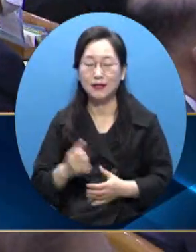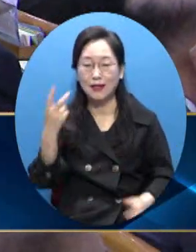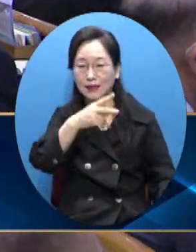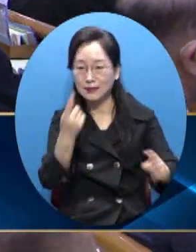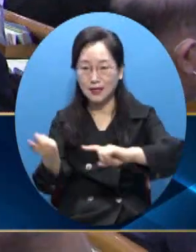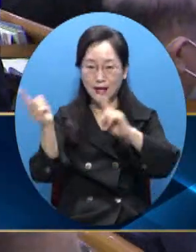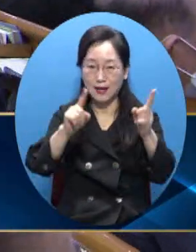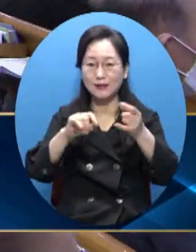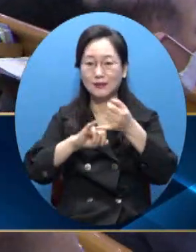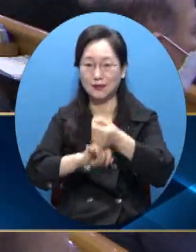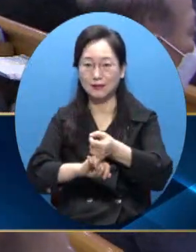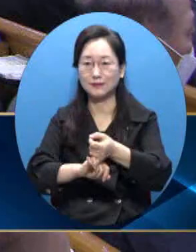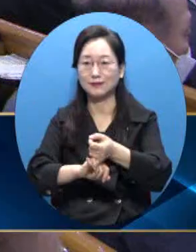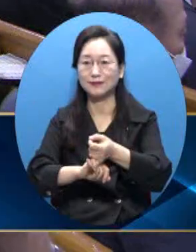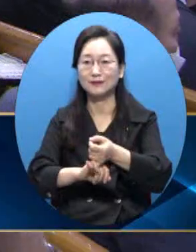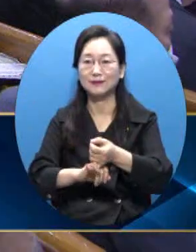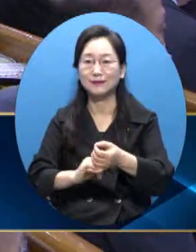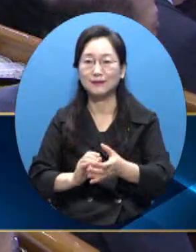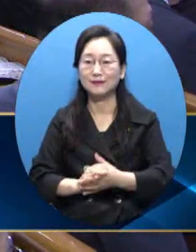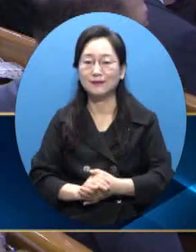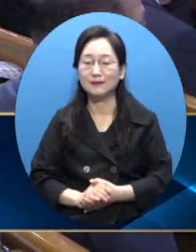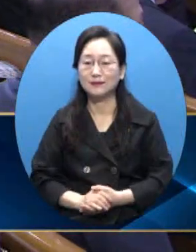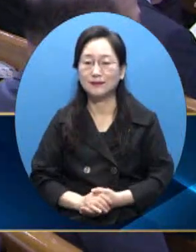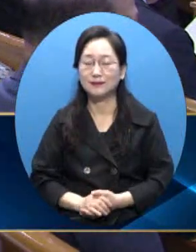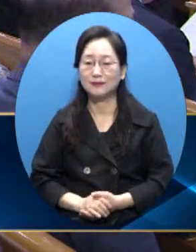다시 살아나리라.